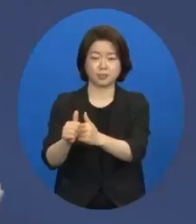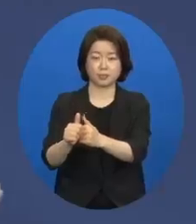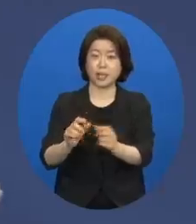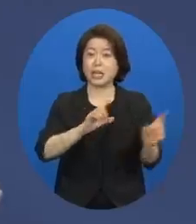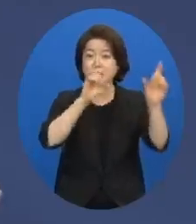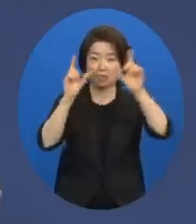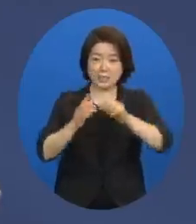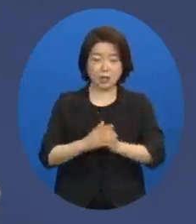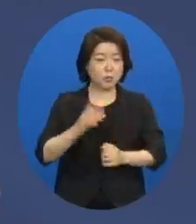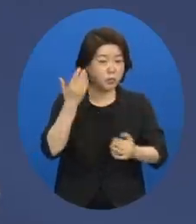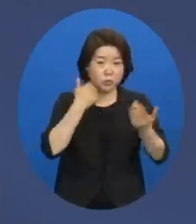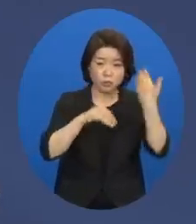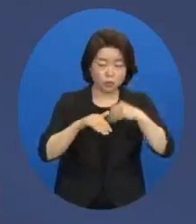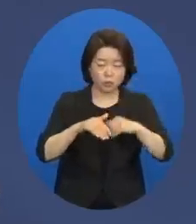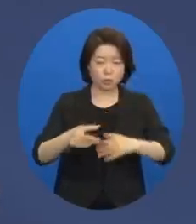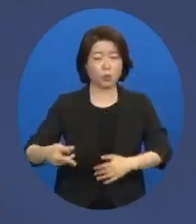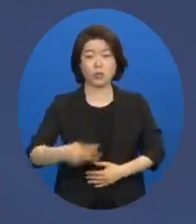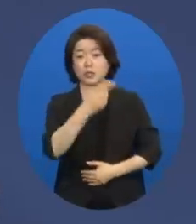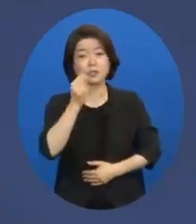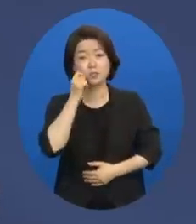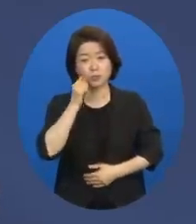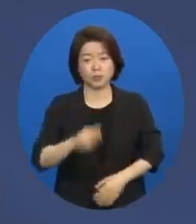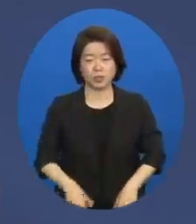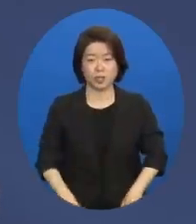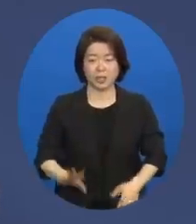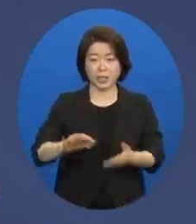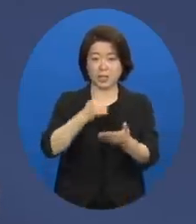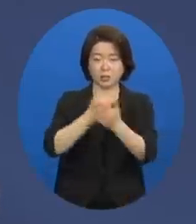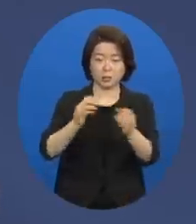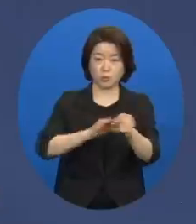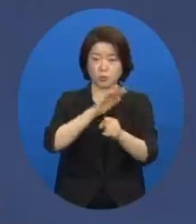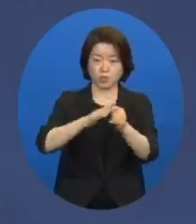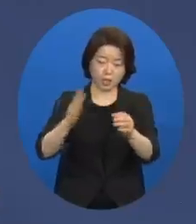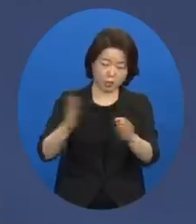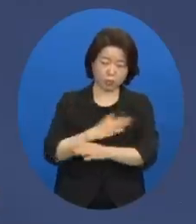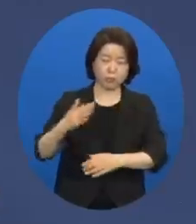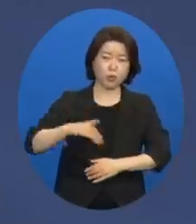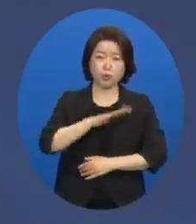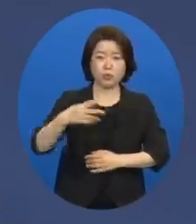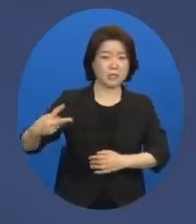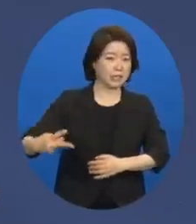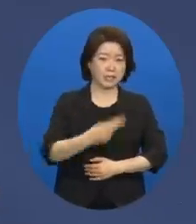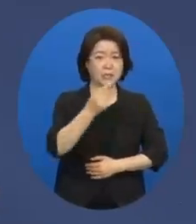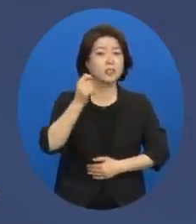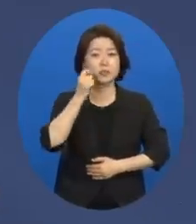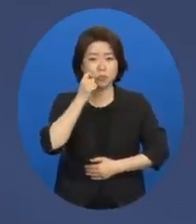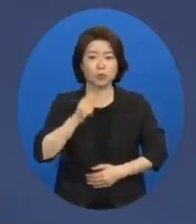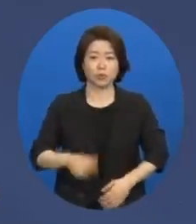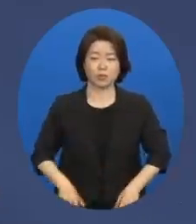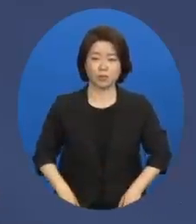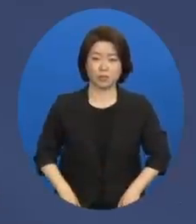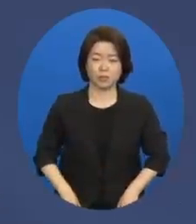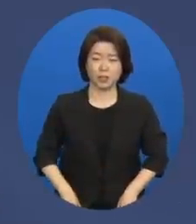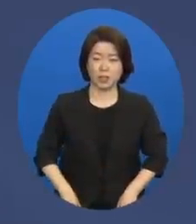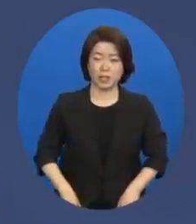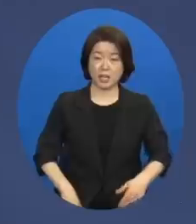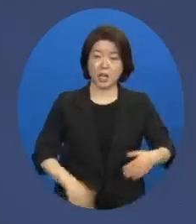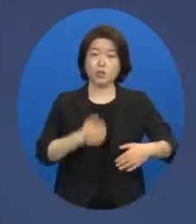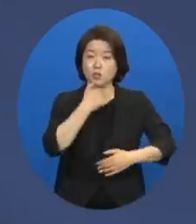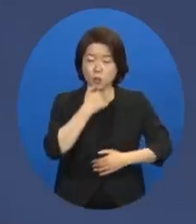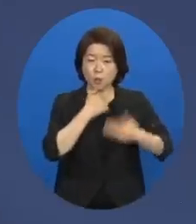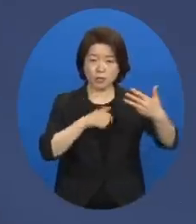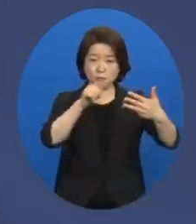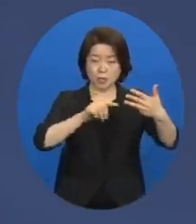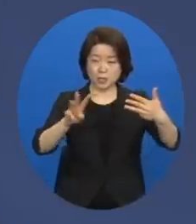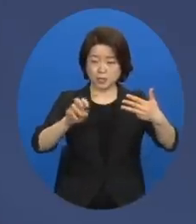삶을 누구도 끊을 수가 없습니다. 그리스도의 사랑에서 우리를 끊을 수가 없습니다. 로마서 8장